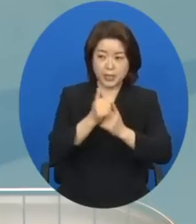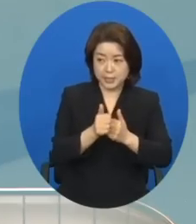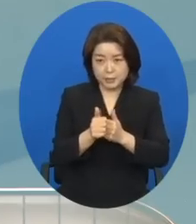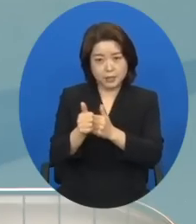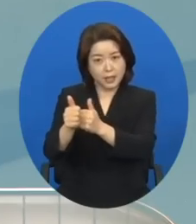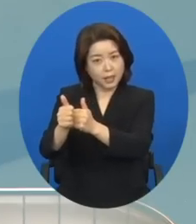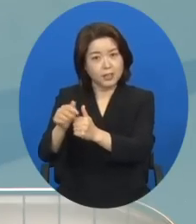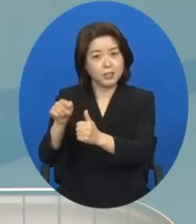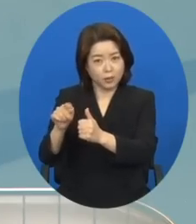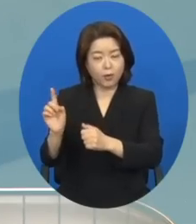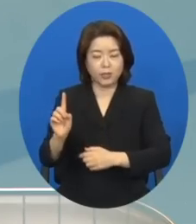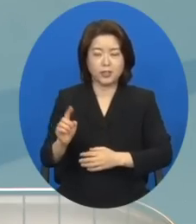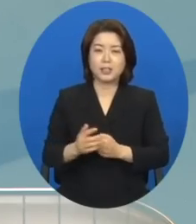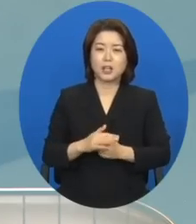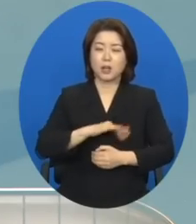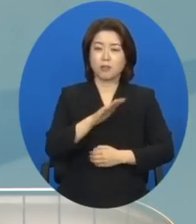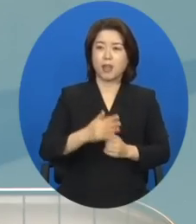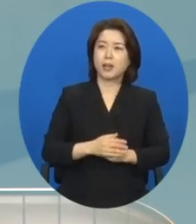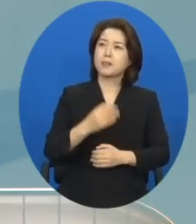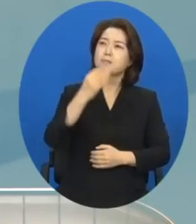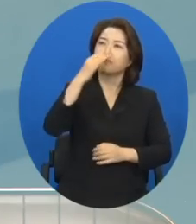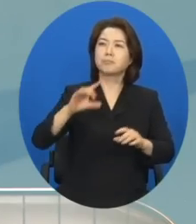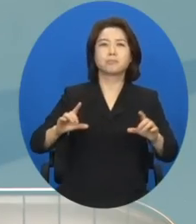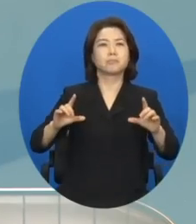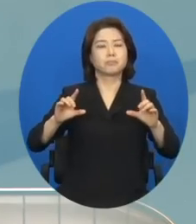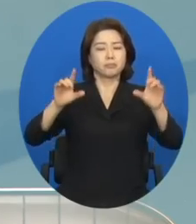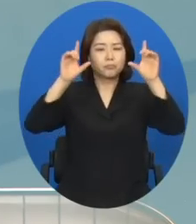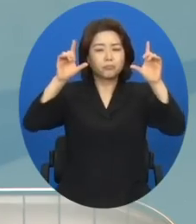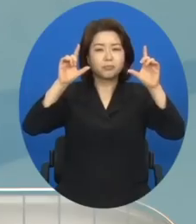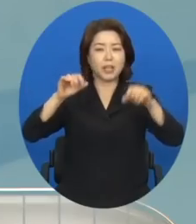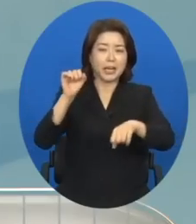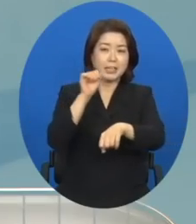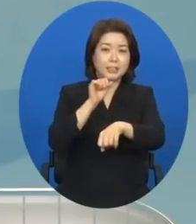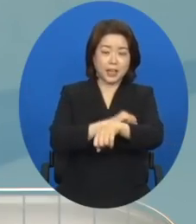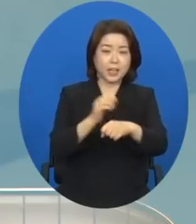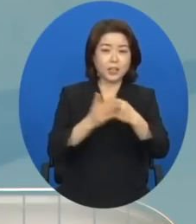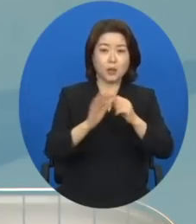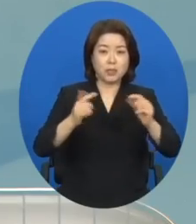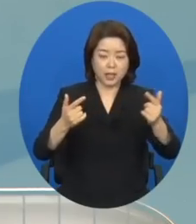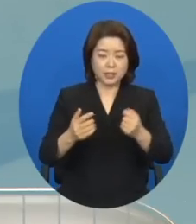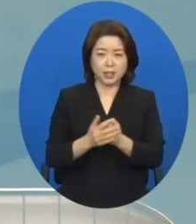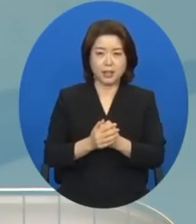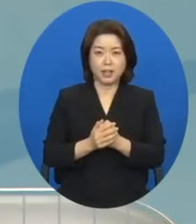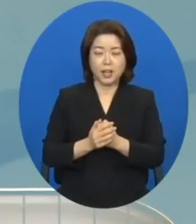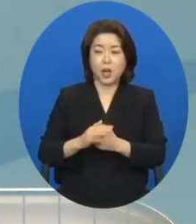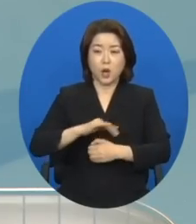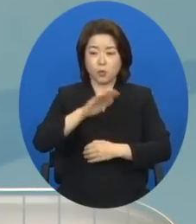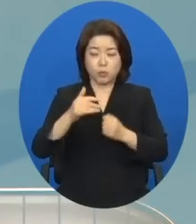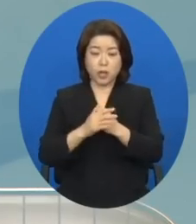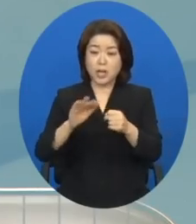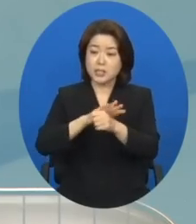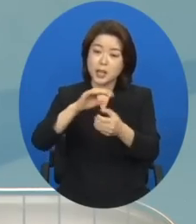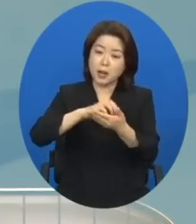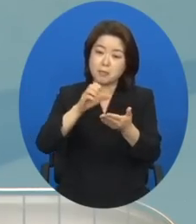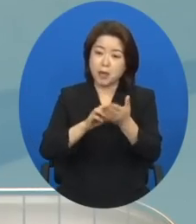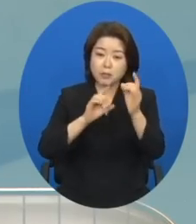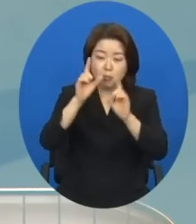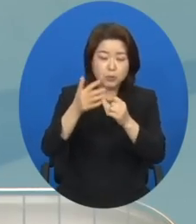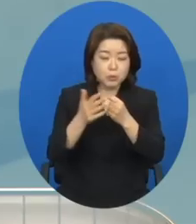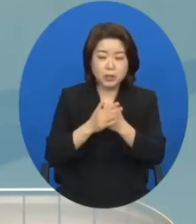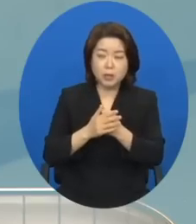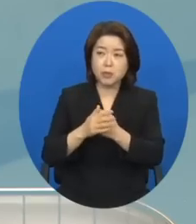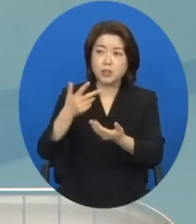것은요, 우리가 잘나서가 결코 아닙니다. 주님이 우리 사랑하신 것은 우리가 사랑받을 만해서가 아닙니다. 우리는